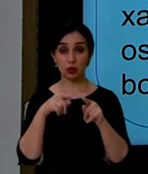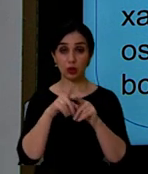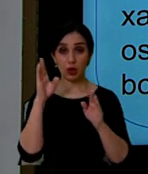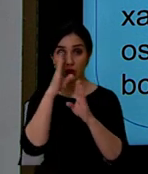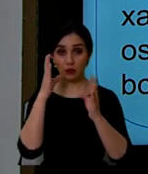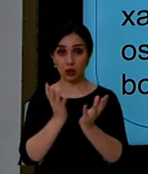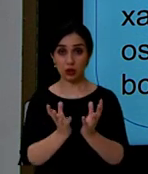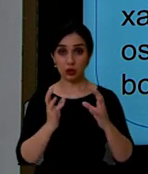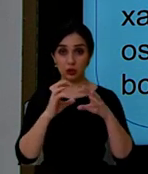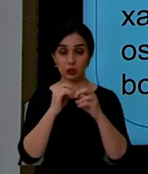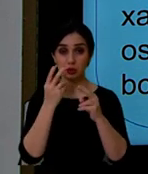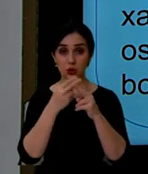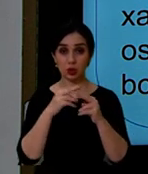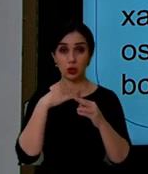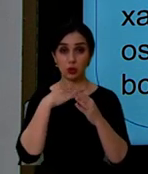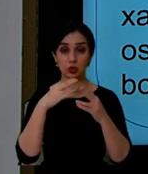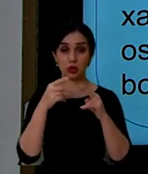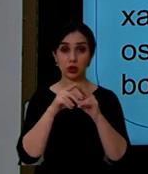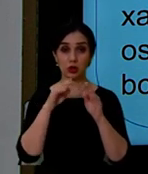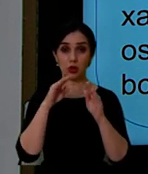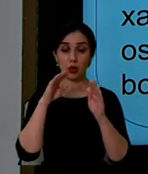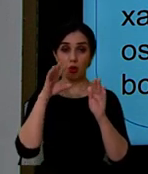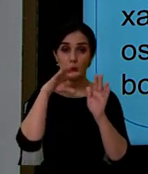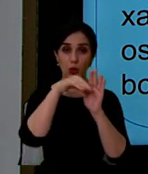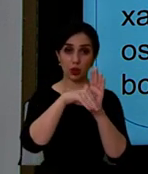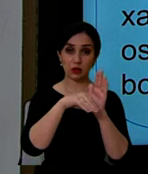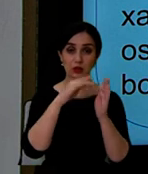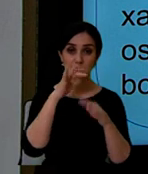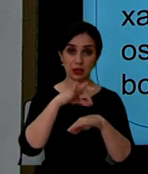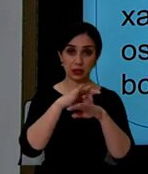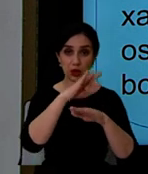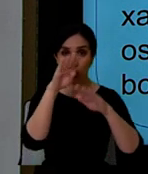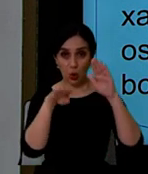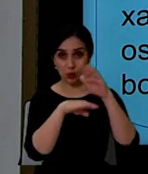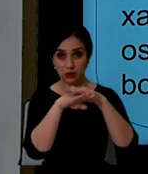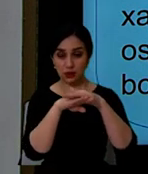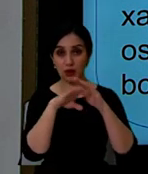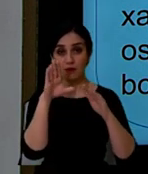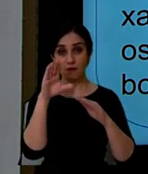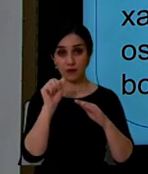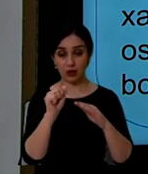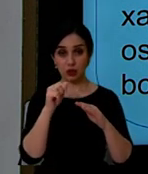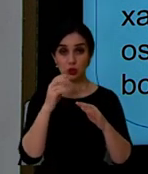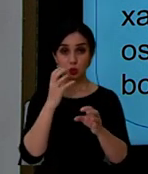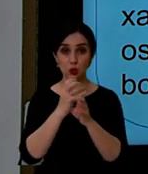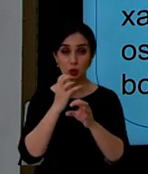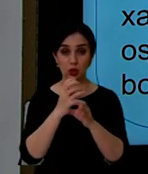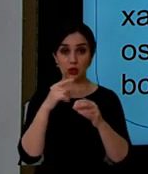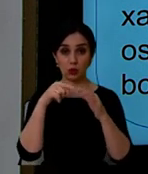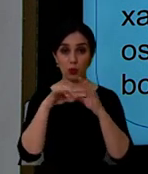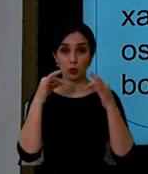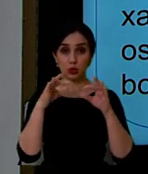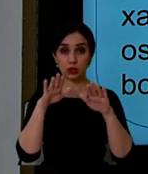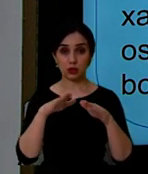Havo xaltachalari mushaklar orasiga, teri ostiga va suyak